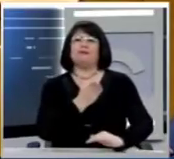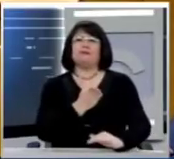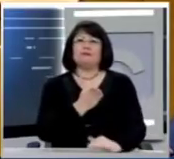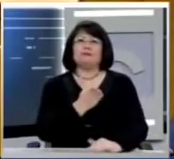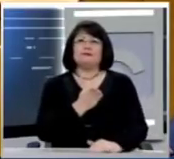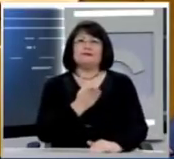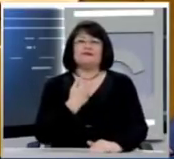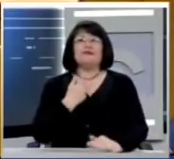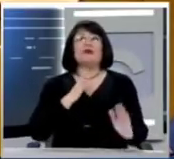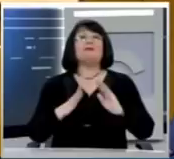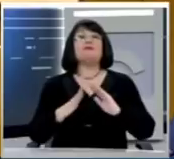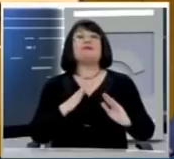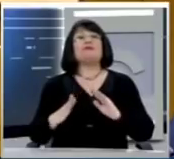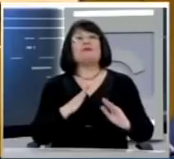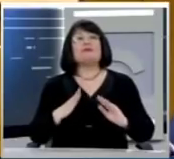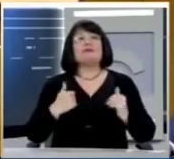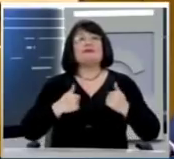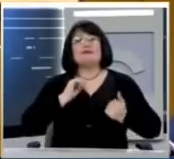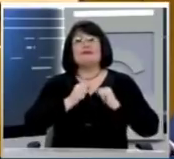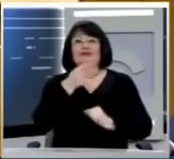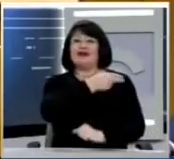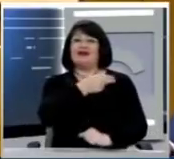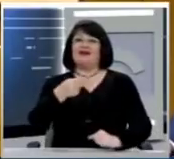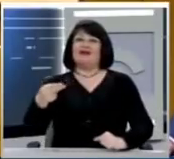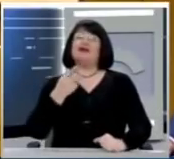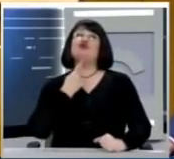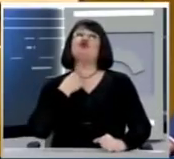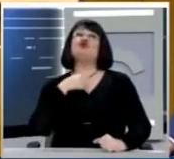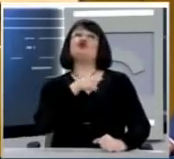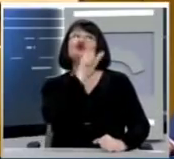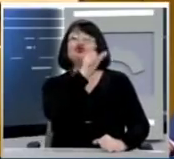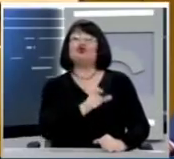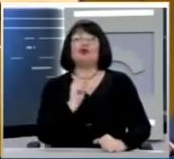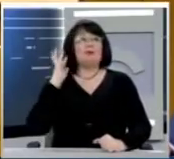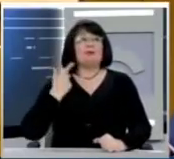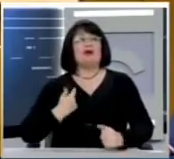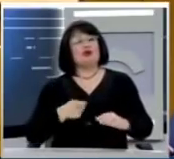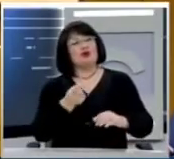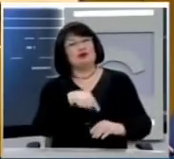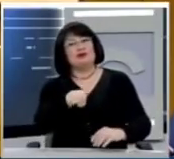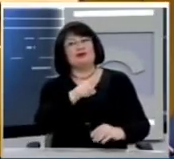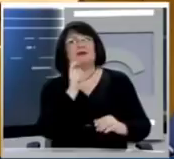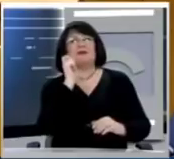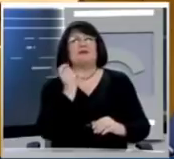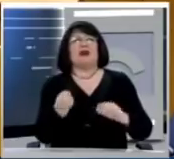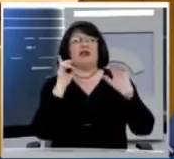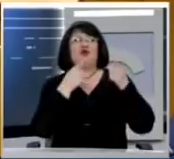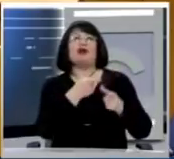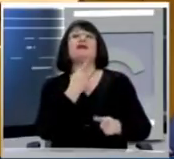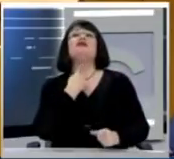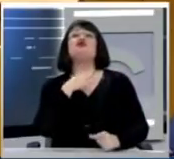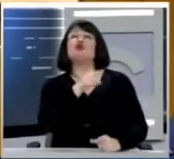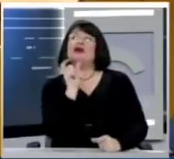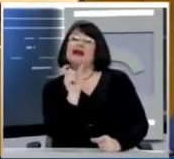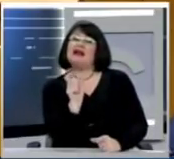να τους υπερασπιστούμε, για να θυμηθώ μια ωραία φράση, σας αρέσει, όχι εσάς κύριε Παγκογιάννη, σαν στο κόμμα σας, να την